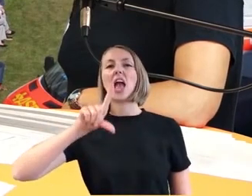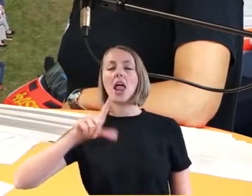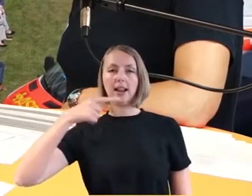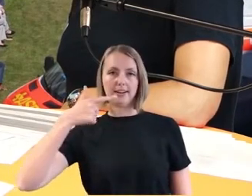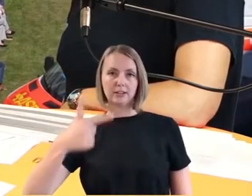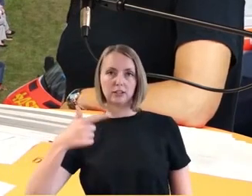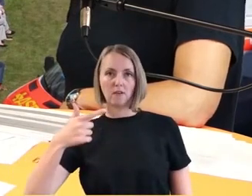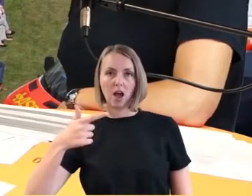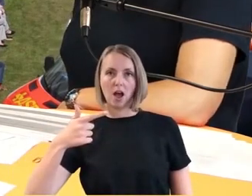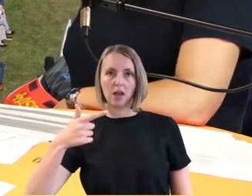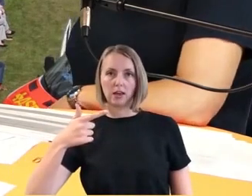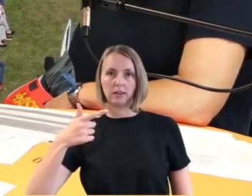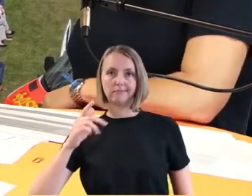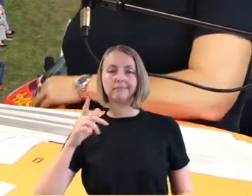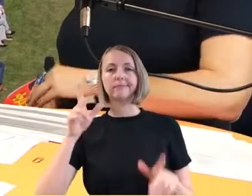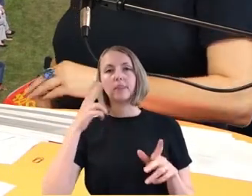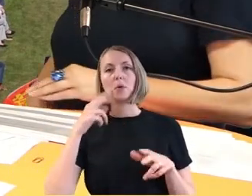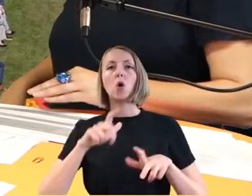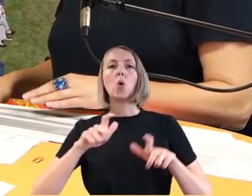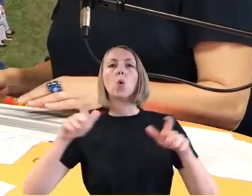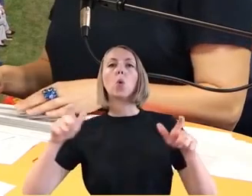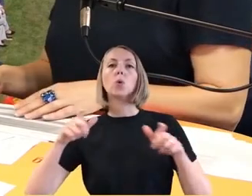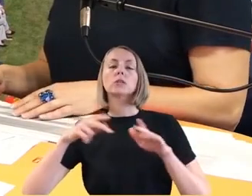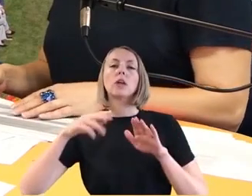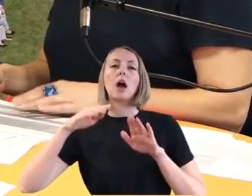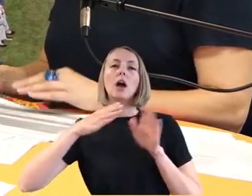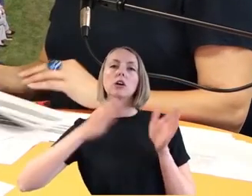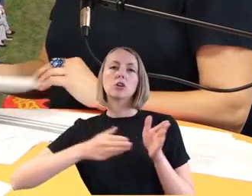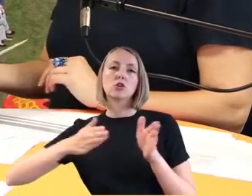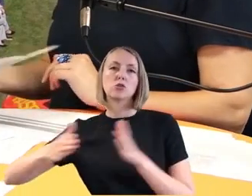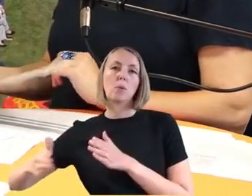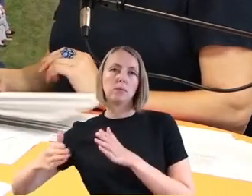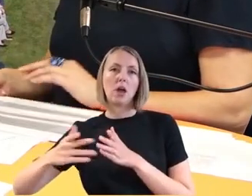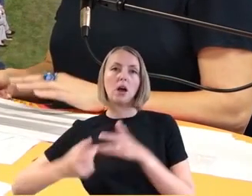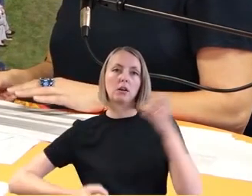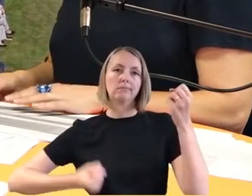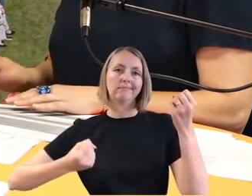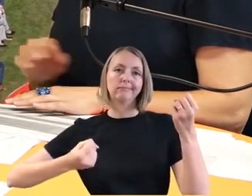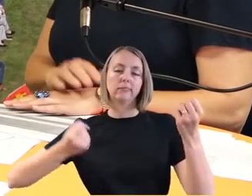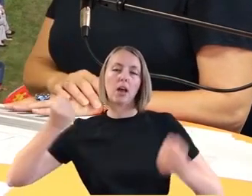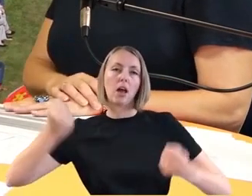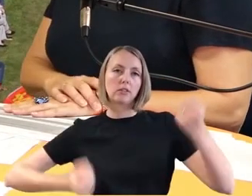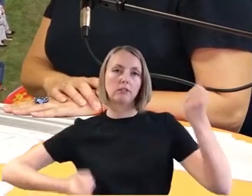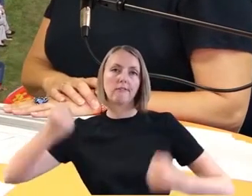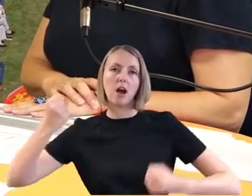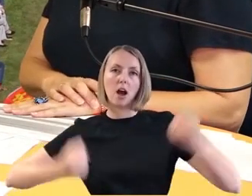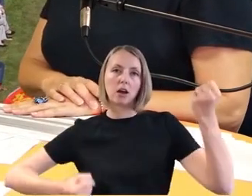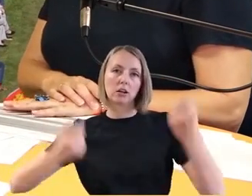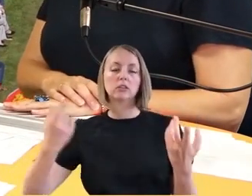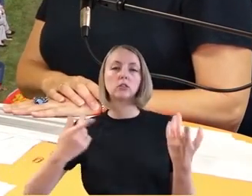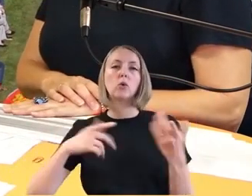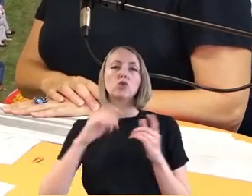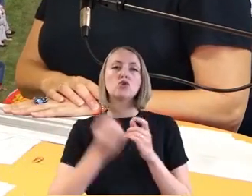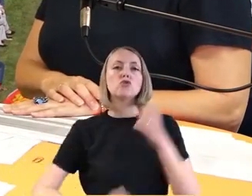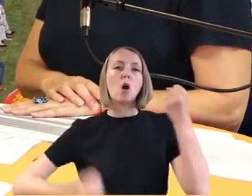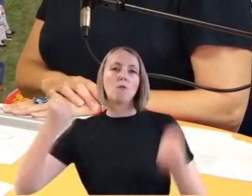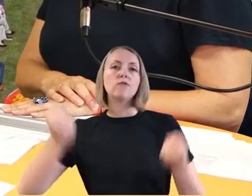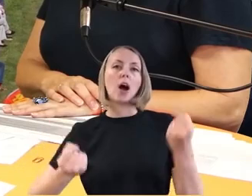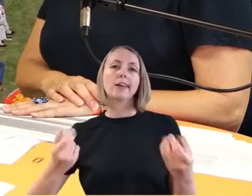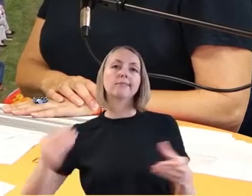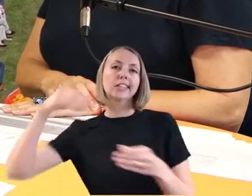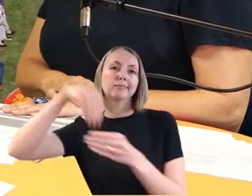Gerätewagen, einfach so zur Information. Und der Schlauchwagen folgt dieser Norm. Hm. Danke. Ja. Gibt es noch eine